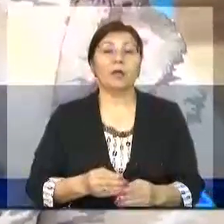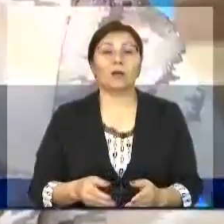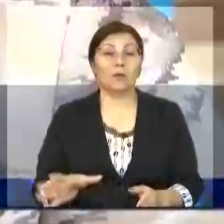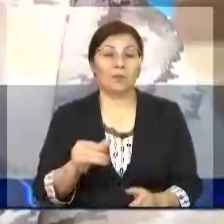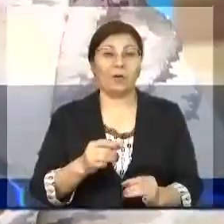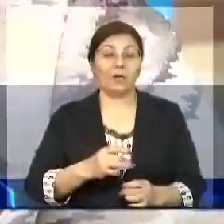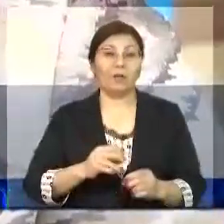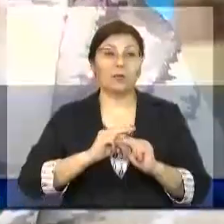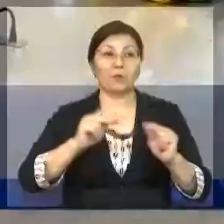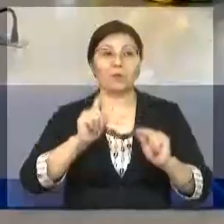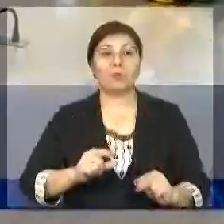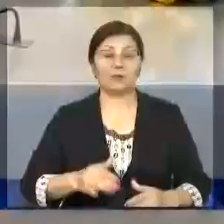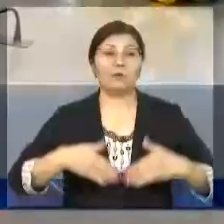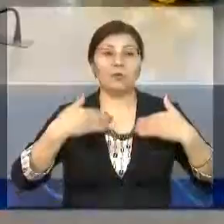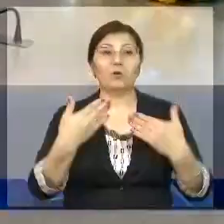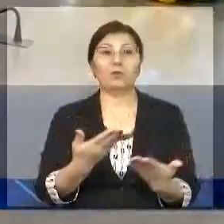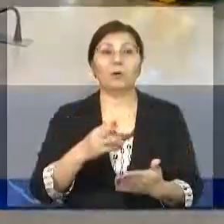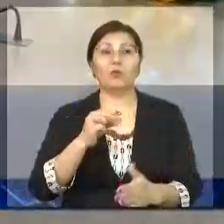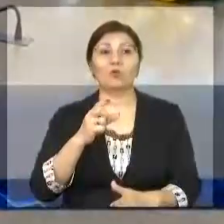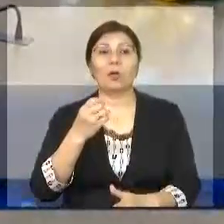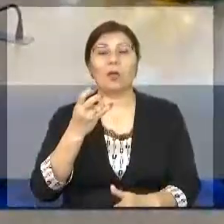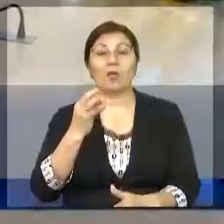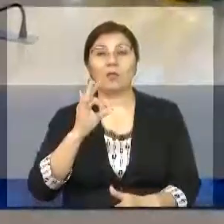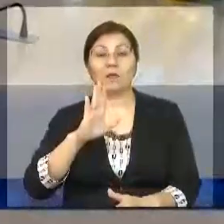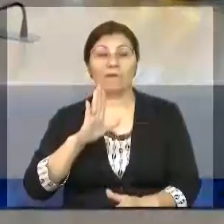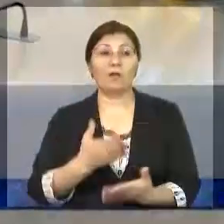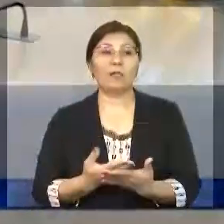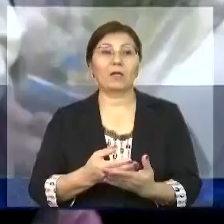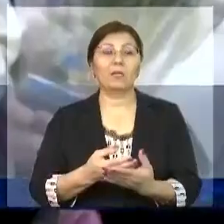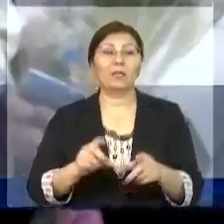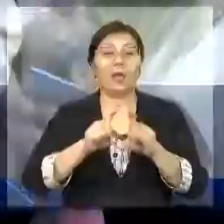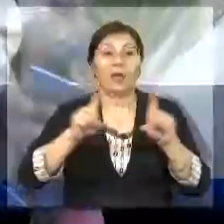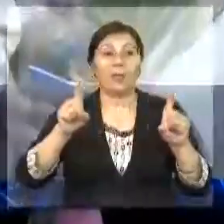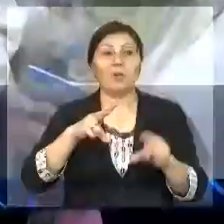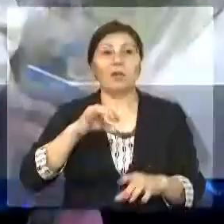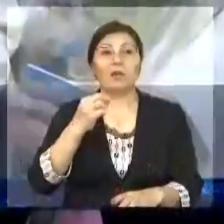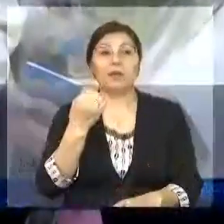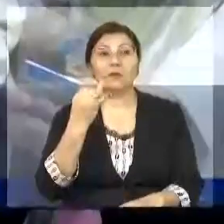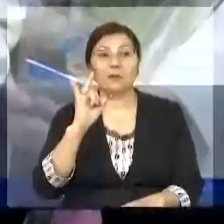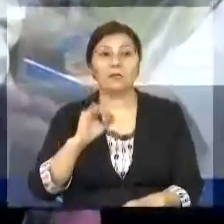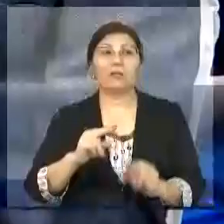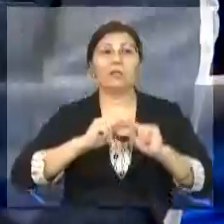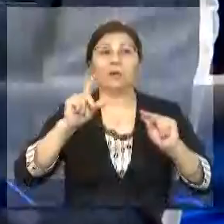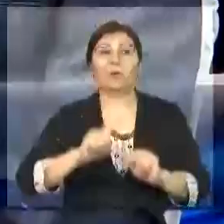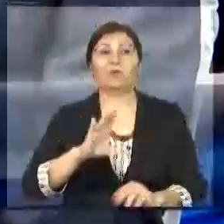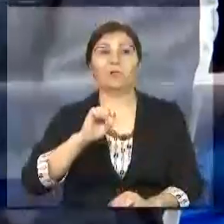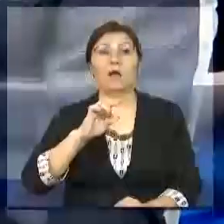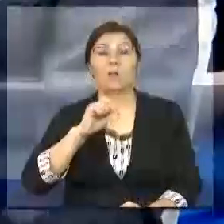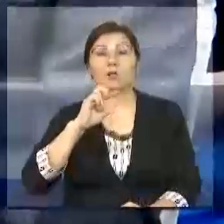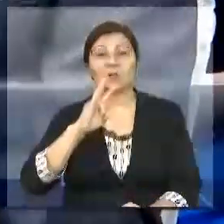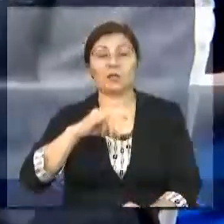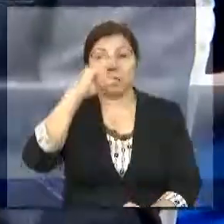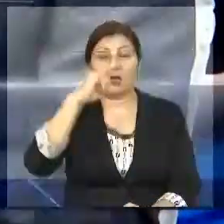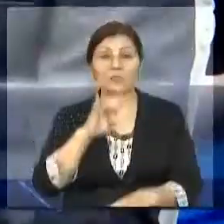барлығына шығармашылық табыс тілеймін. Мақсұт Құсайынов атындағы дарынды балаларға арналған мектеп-лицейінің физика пәнінің мұғалімі Сабыржан Шылгелдин